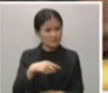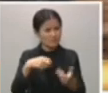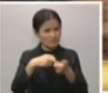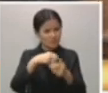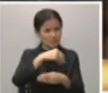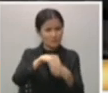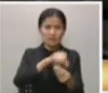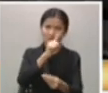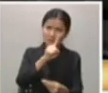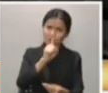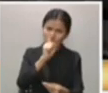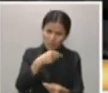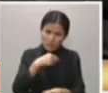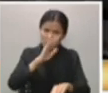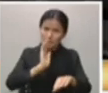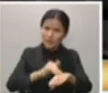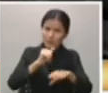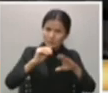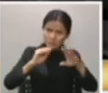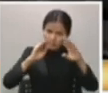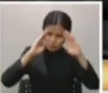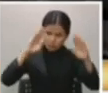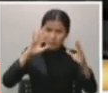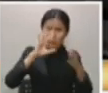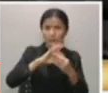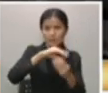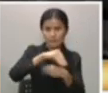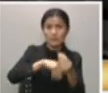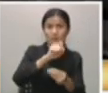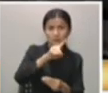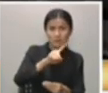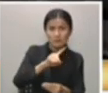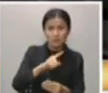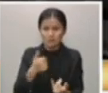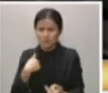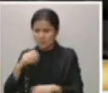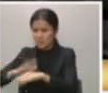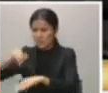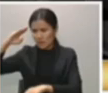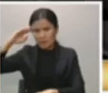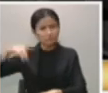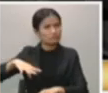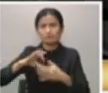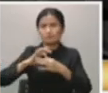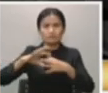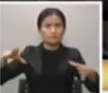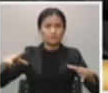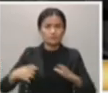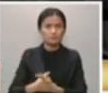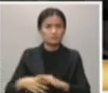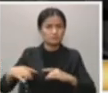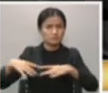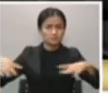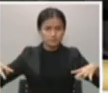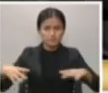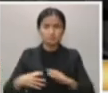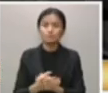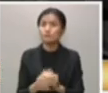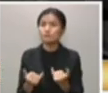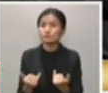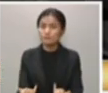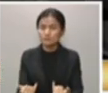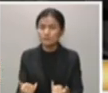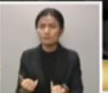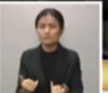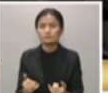ความแตกต่างกันอย่างสิ้นเชิงกับงานด้านการทหารต้องประทานโทษท่านประธานเรากำลัง